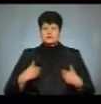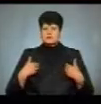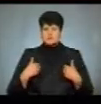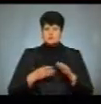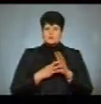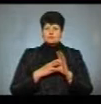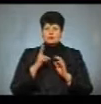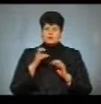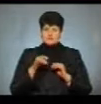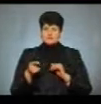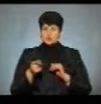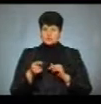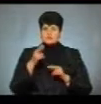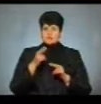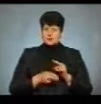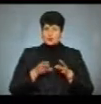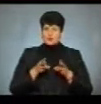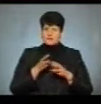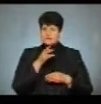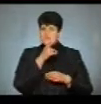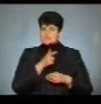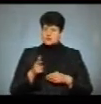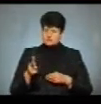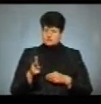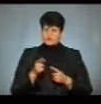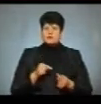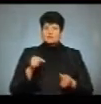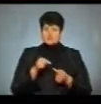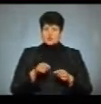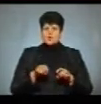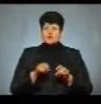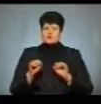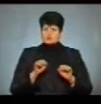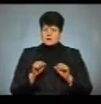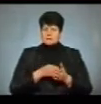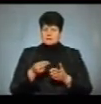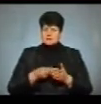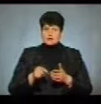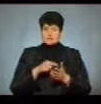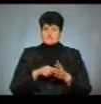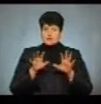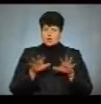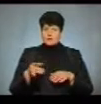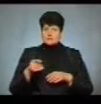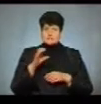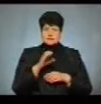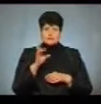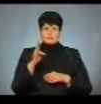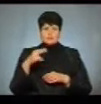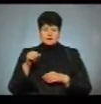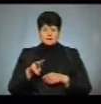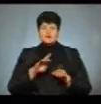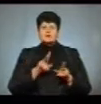святкування 8 квітня у Тернополі завершили опалювальний сезон. Відповідне розпорядження підписав міський голова Тернополя Сергій Надал. Як